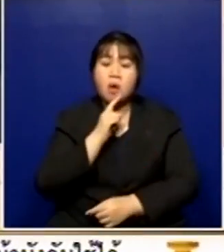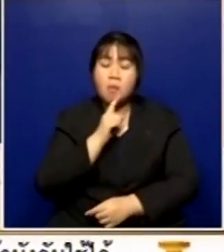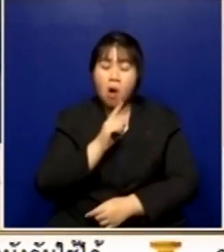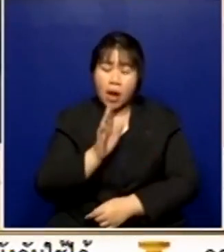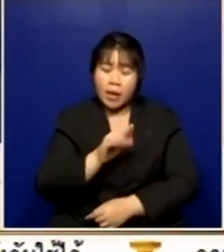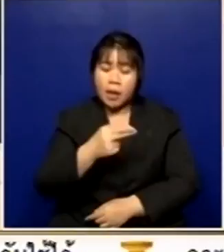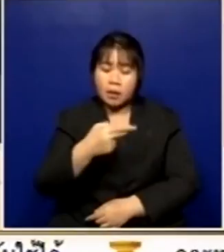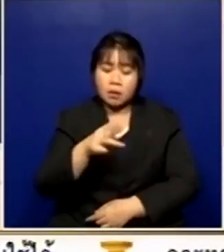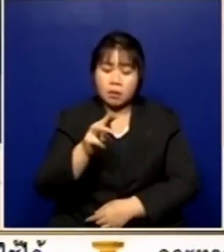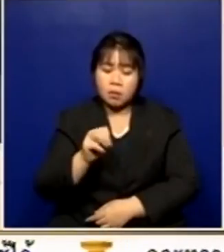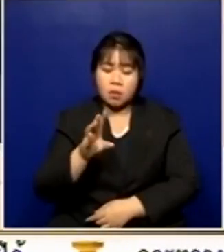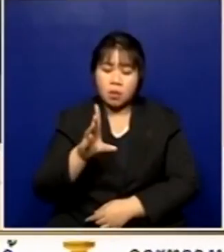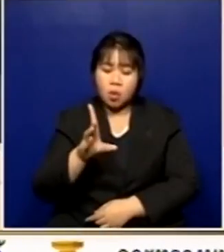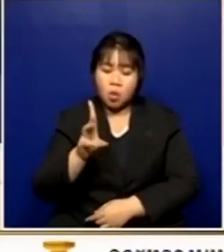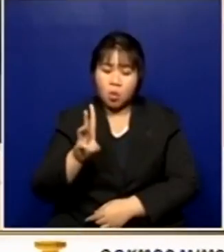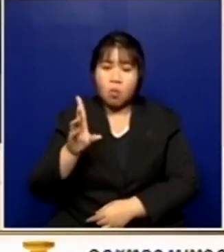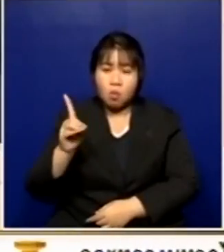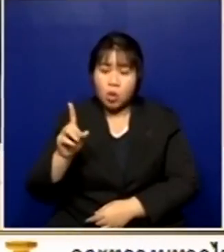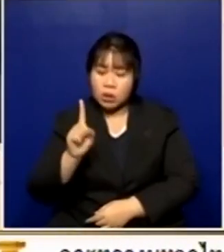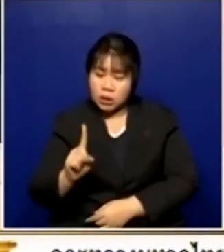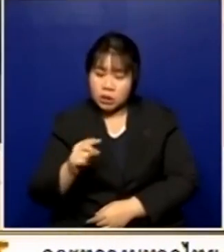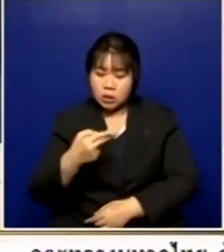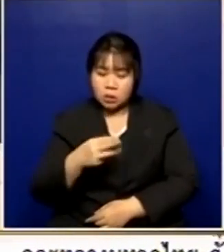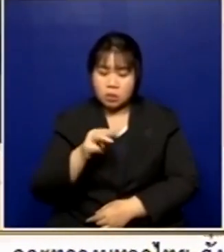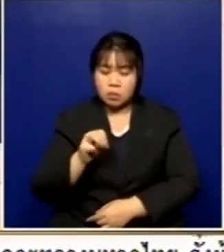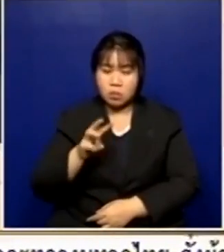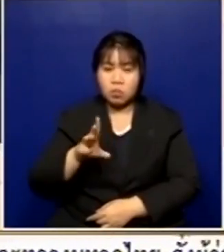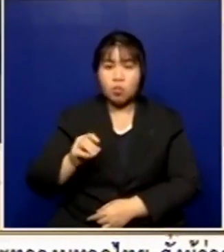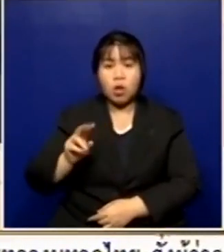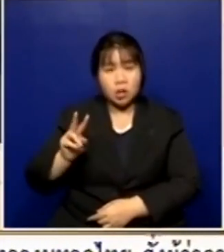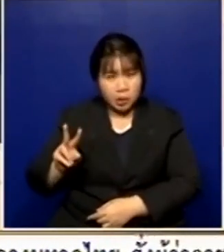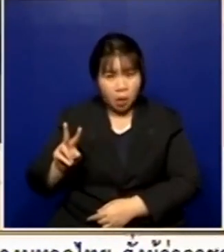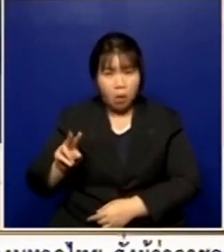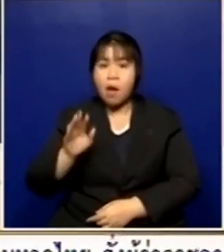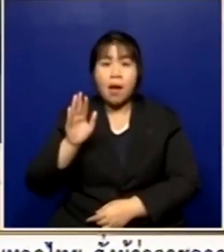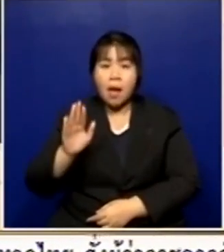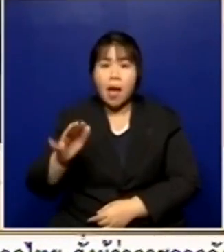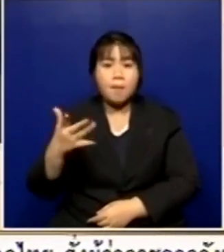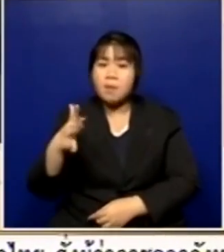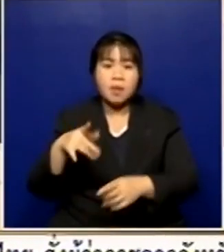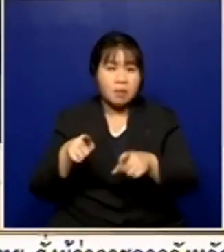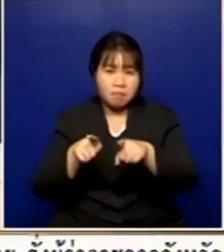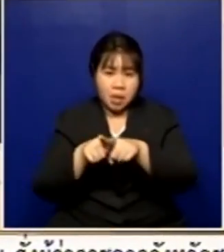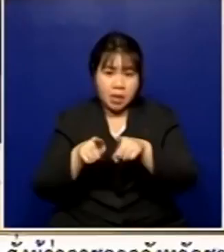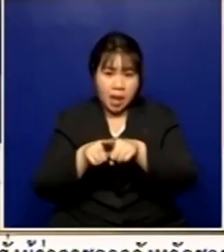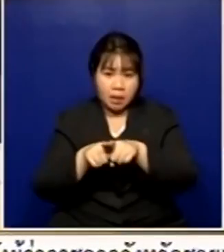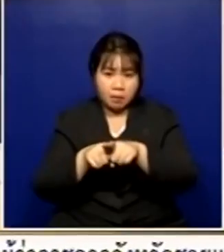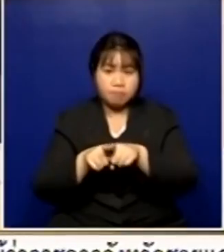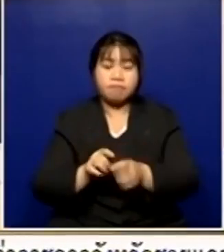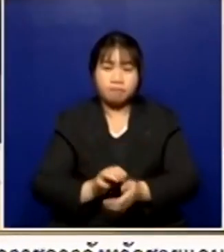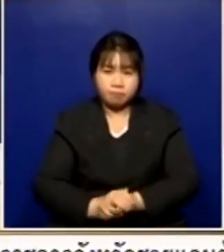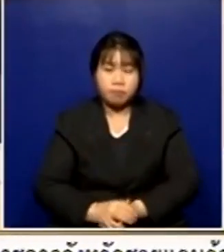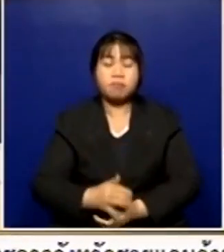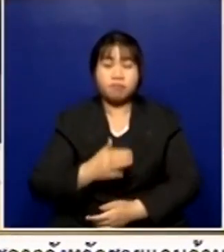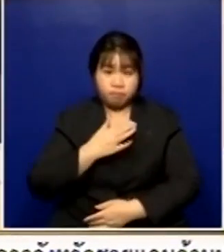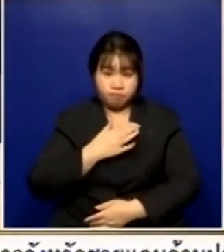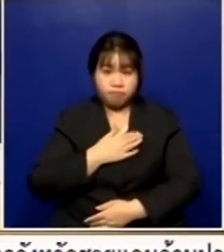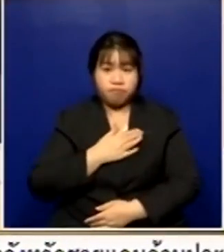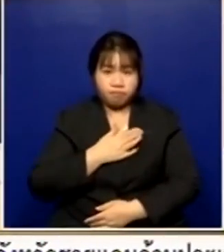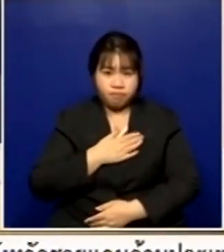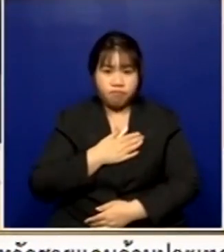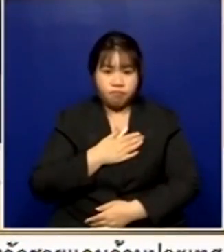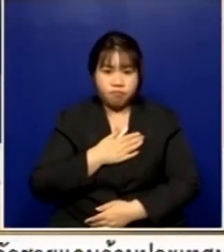งวด 1หมวด 2ถ้าเรามีความ